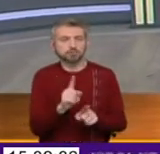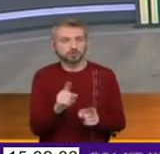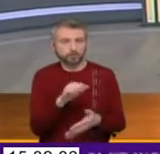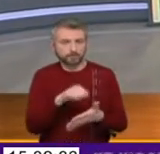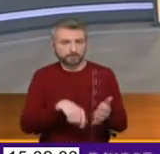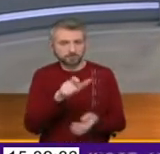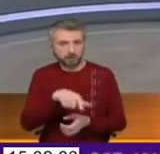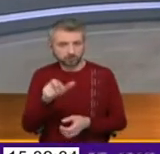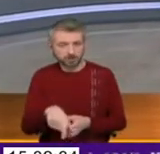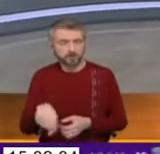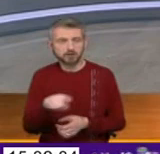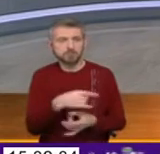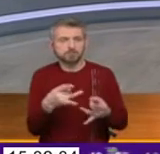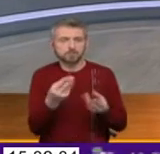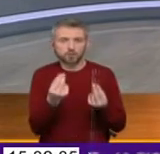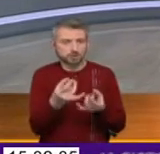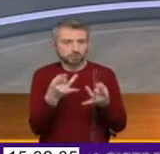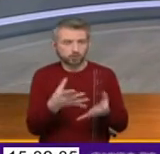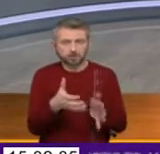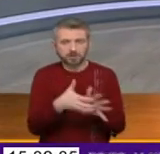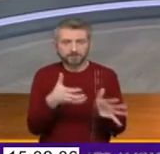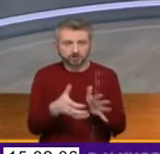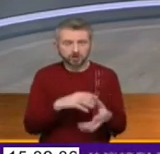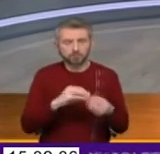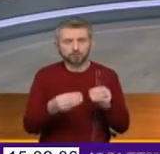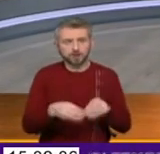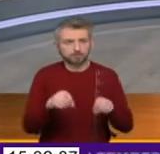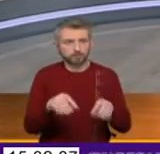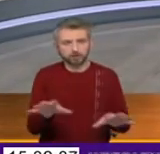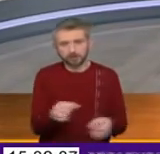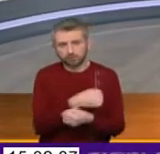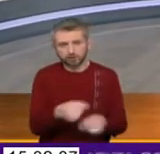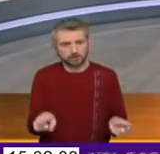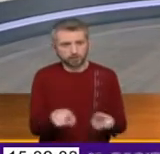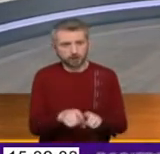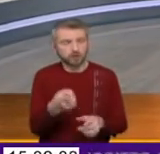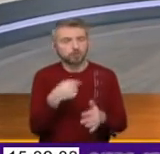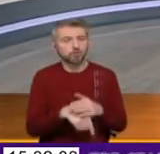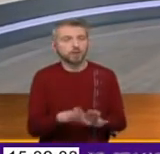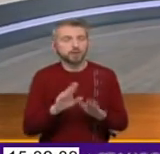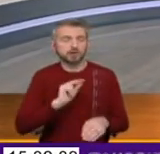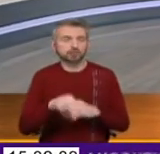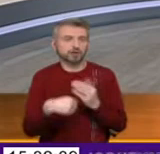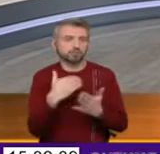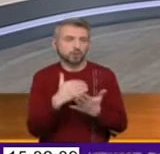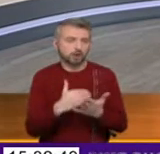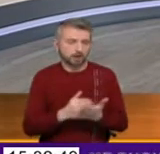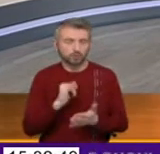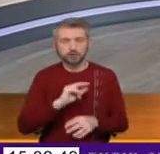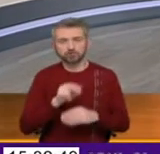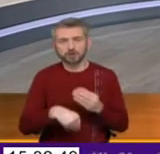від мешканців, їх просто не вистачає, і проблему просто вирішити неможливо таким чином. Тому тільки через програму і